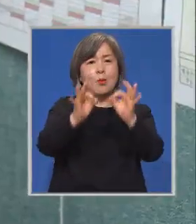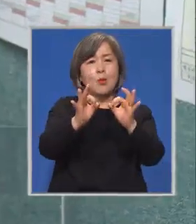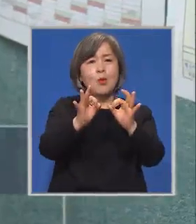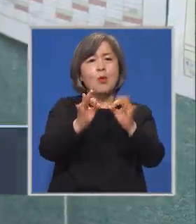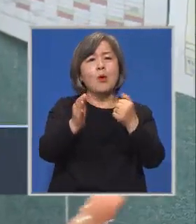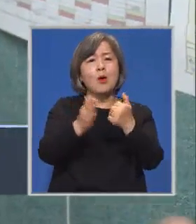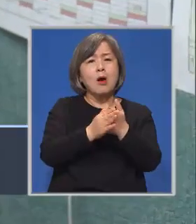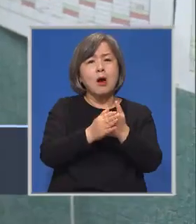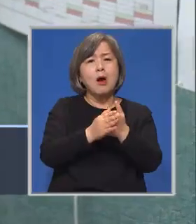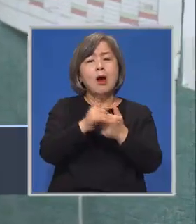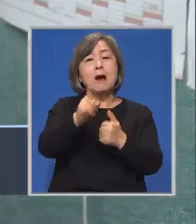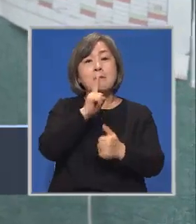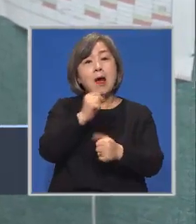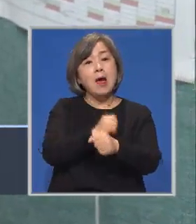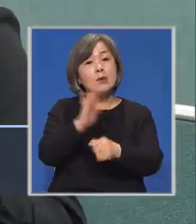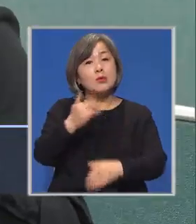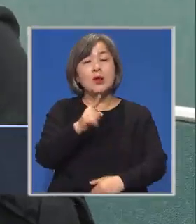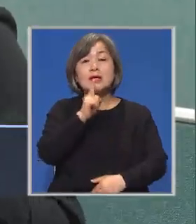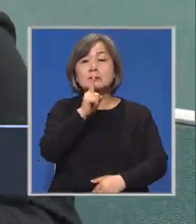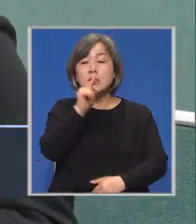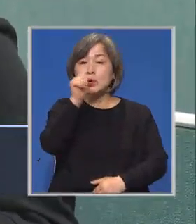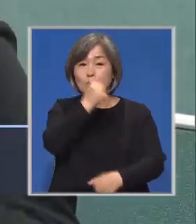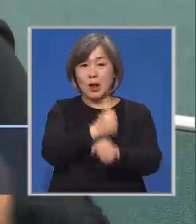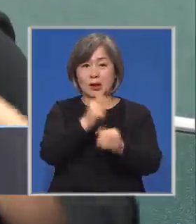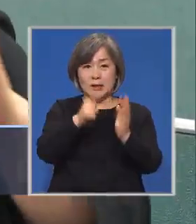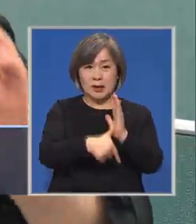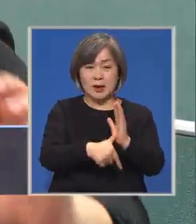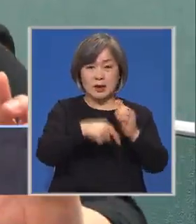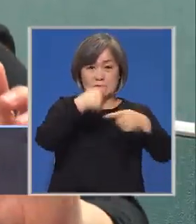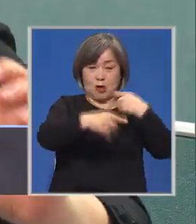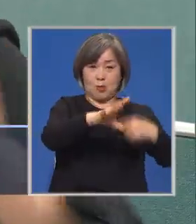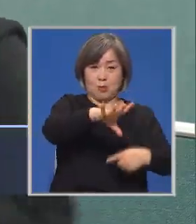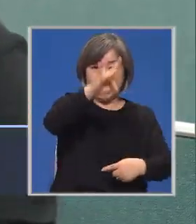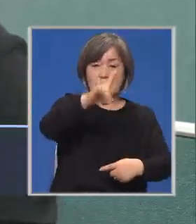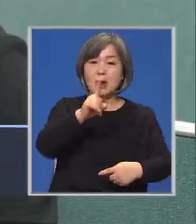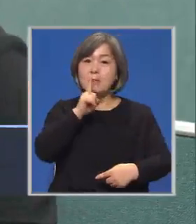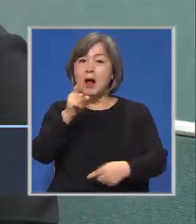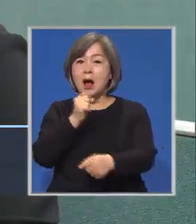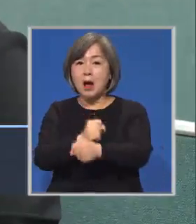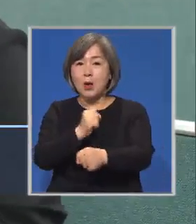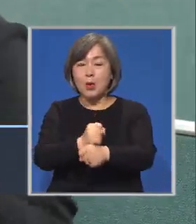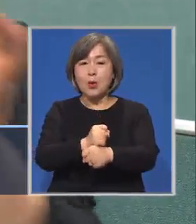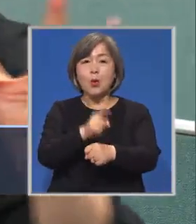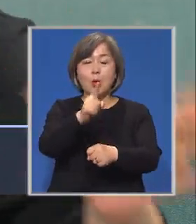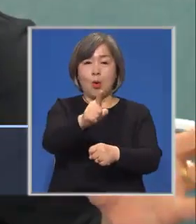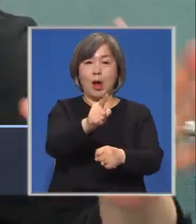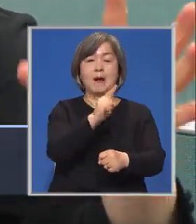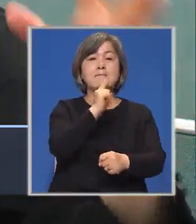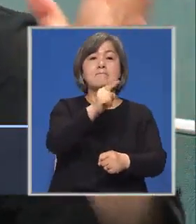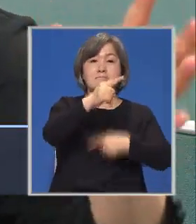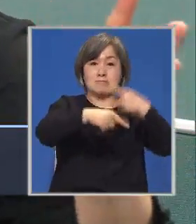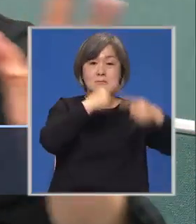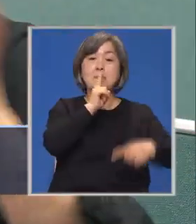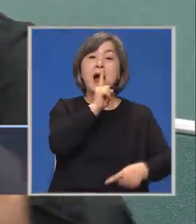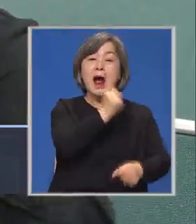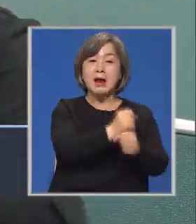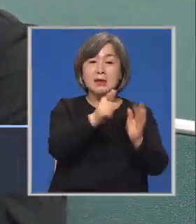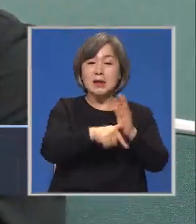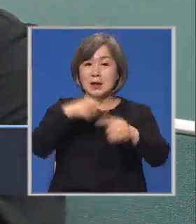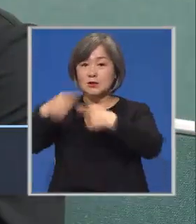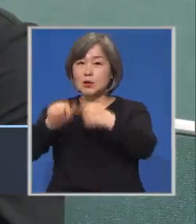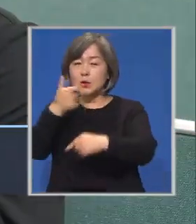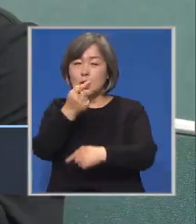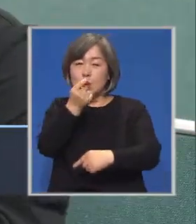보면서 조금 있다가 음성을 해도 돼요? 음성 통역을 할 때는 수어가 먼저 들어가고 음성이 들어가고 네. 또 화자가 옆에서 말을 할 때는